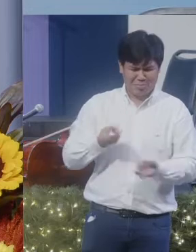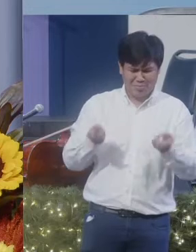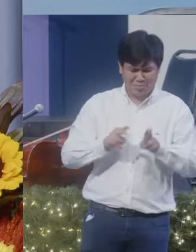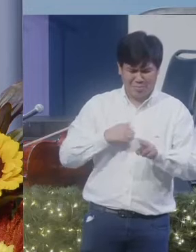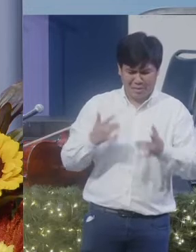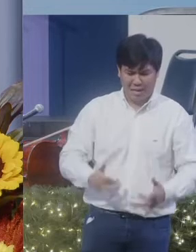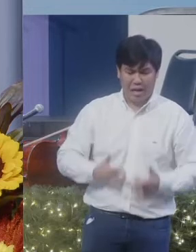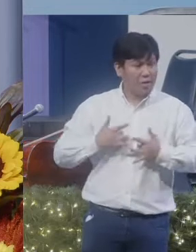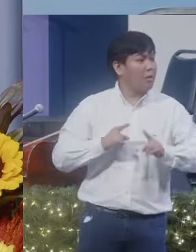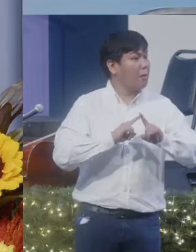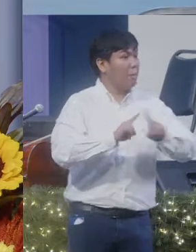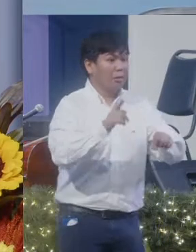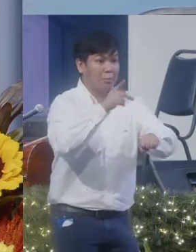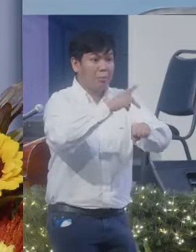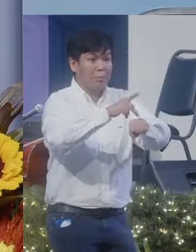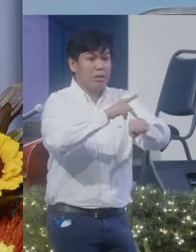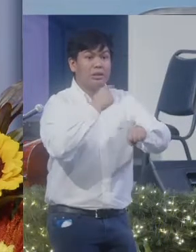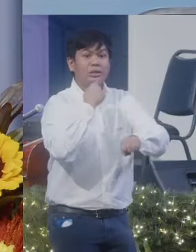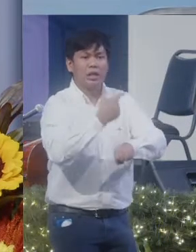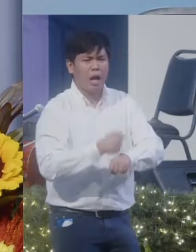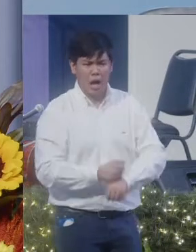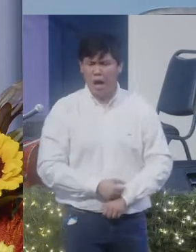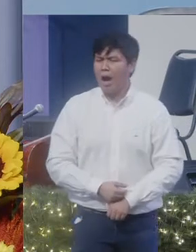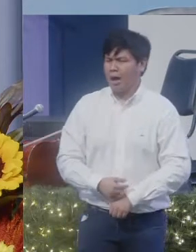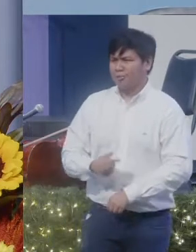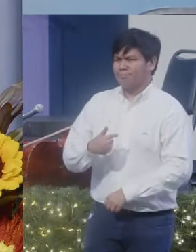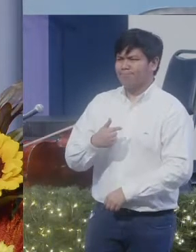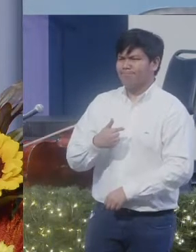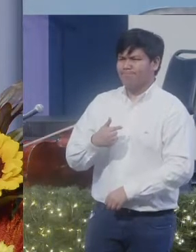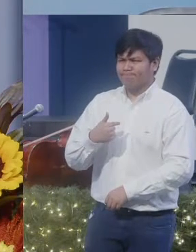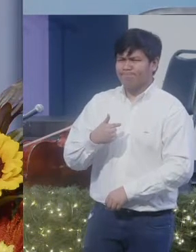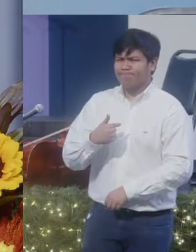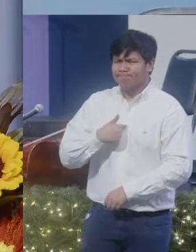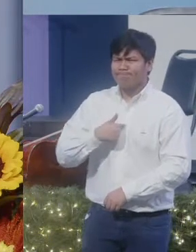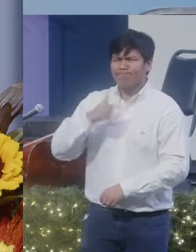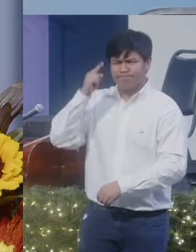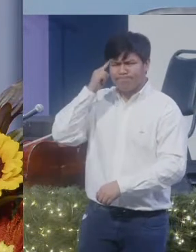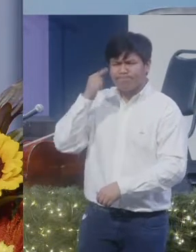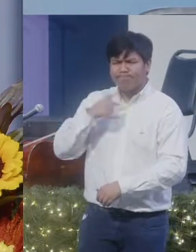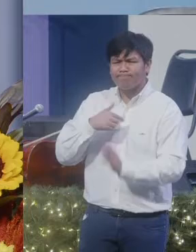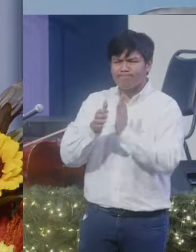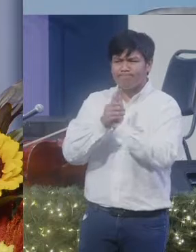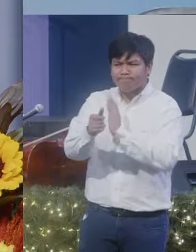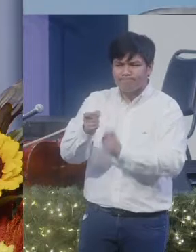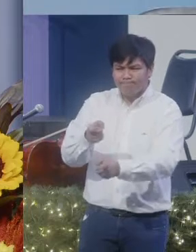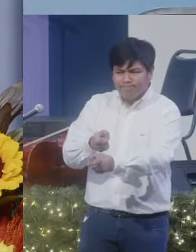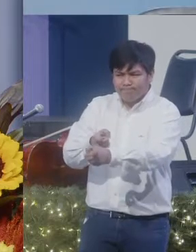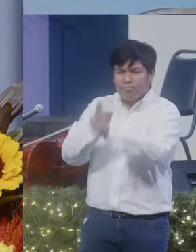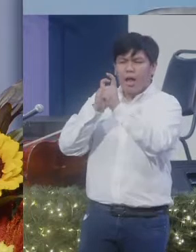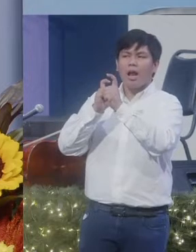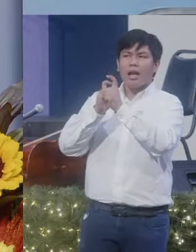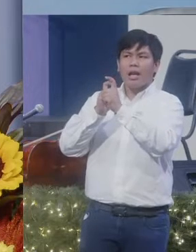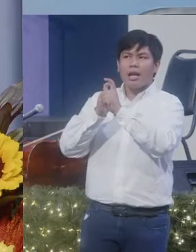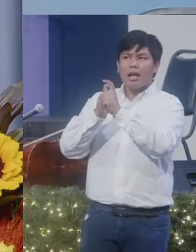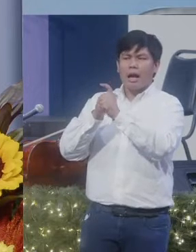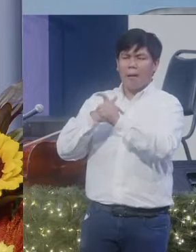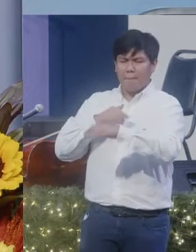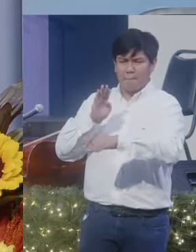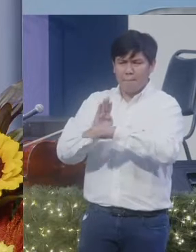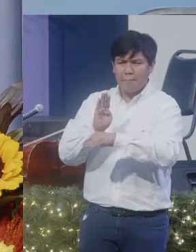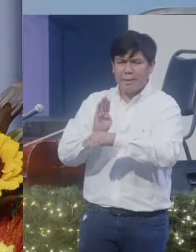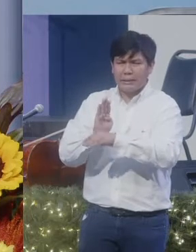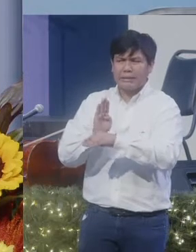I will. So maraming alam si Peter tungkol sa pangingisda. Siya po ay isang batikang